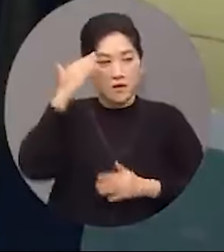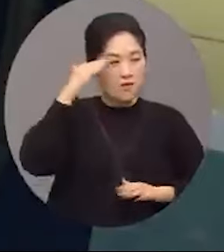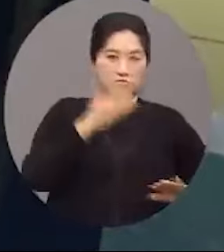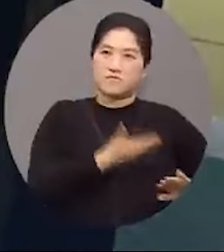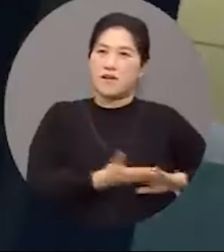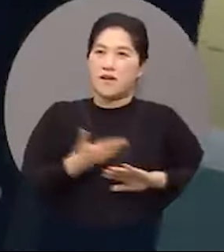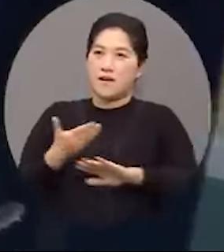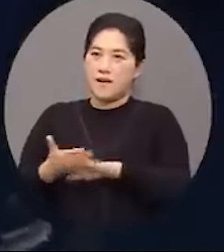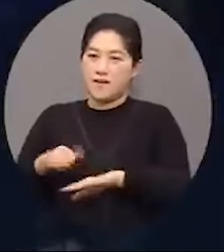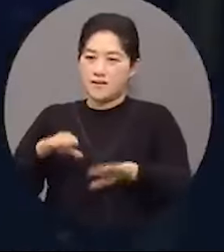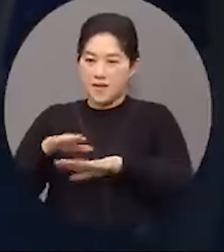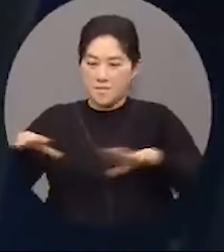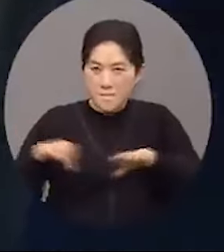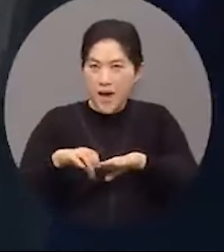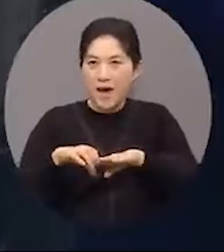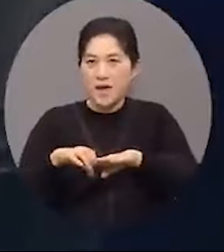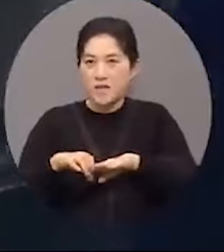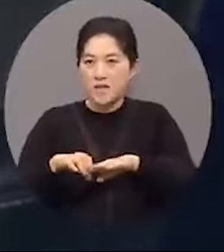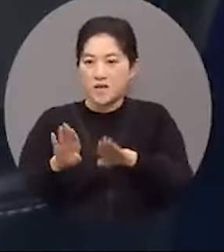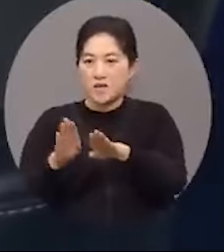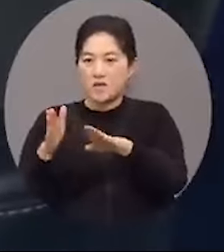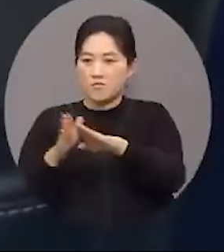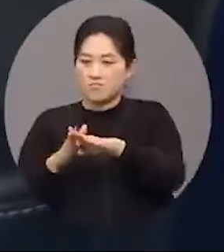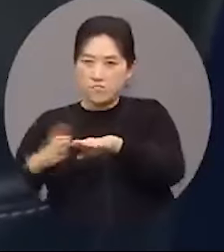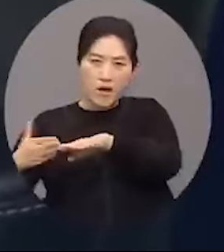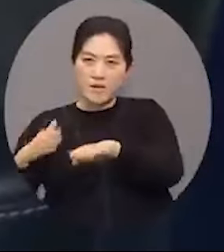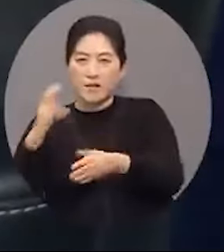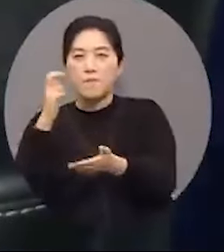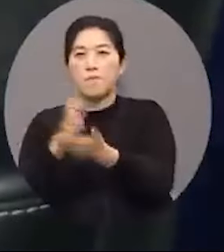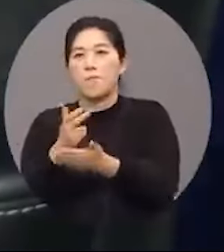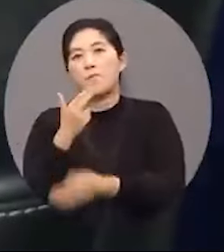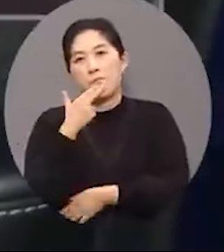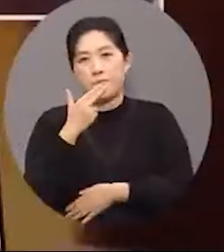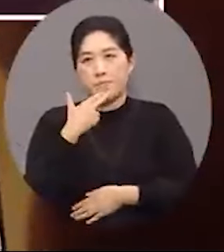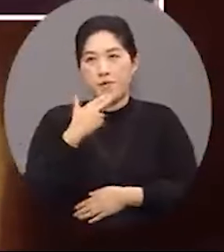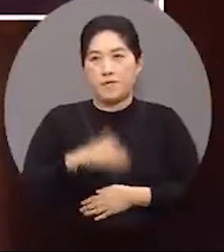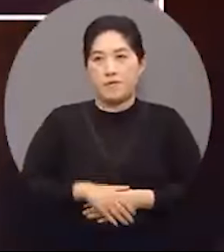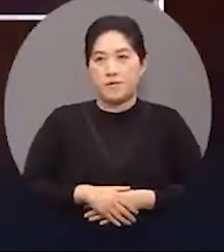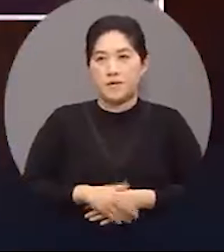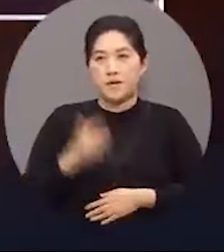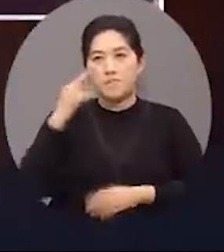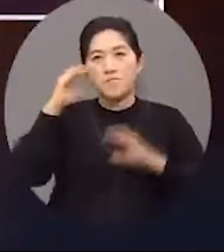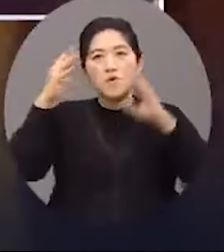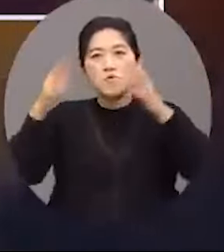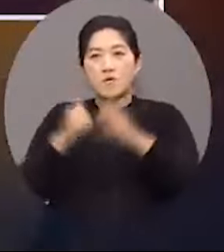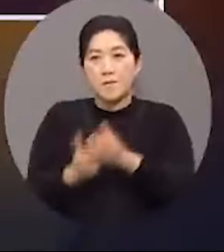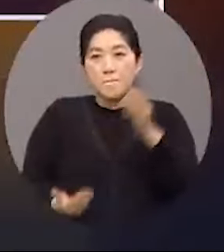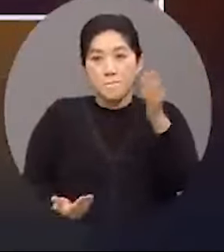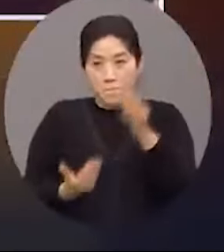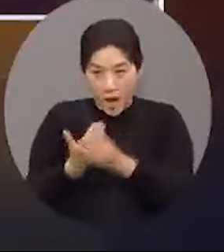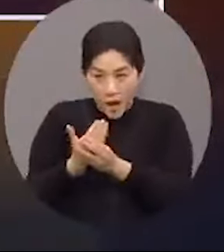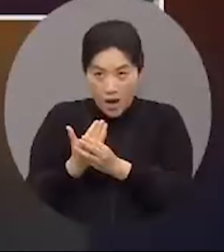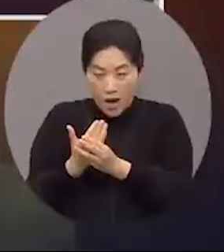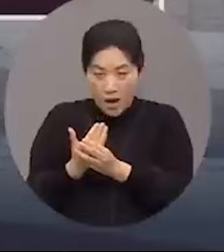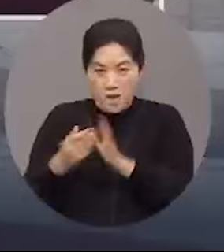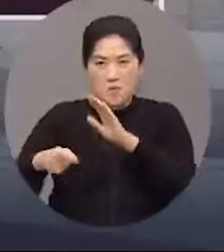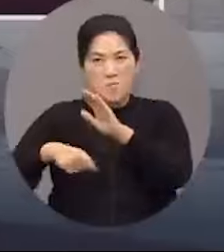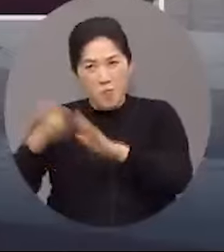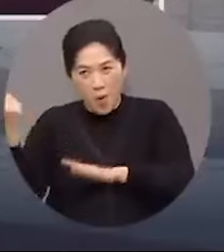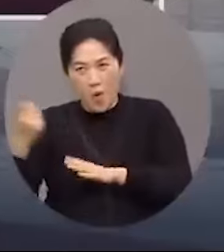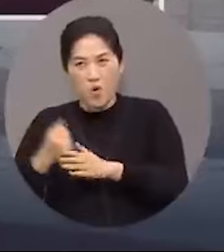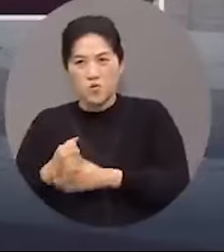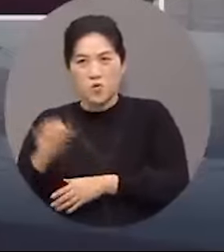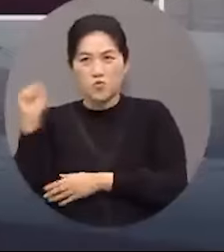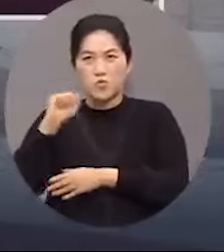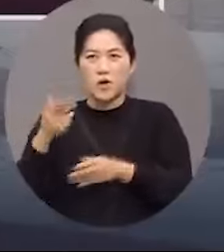달리 차량 충돌 시 문이 열려야 한다는 규정이 없습니다. 예, 미국 같은 경우는 사고 발생 시에 2차 도난